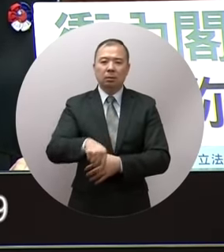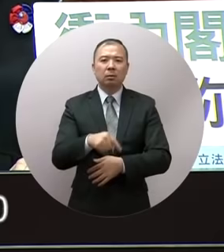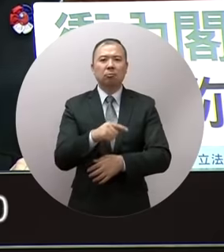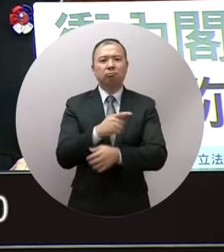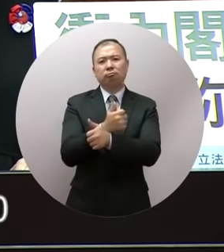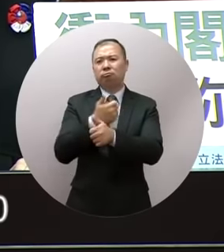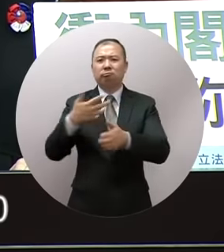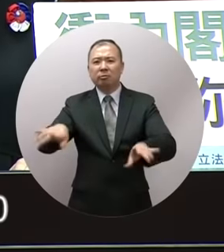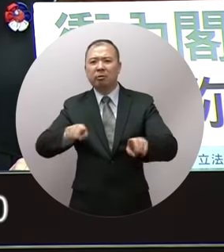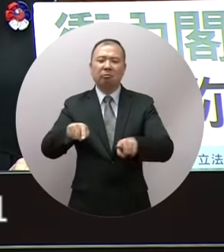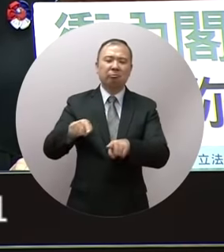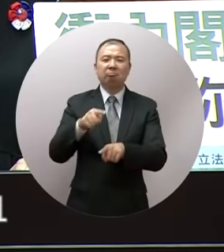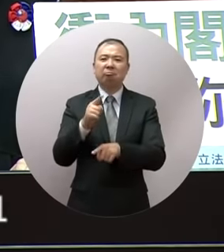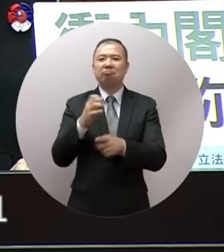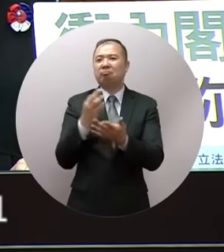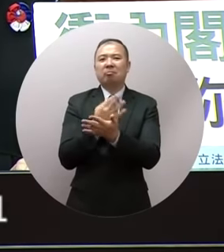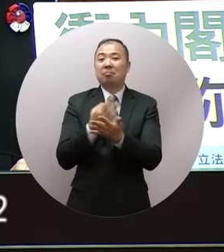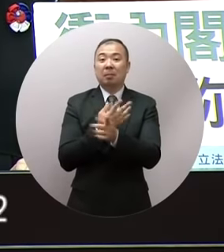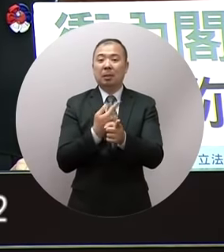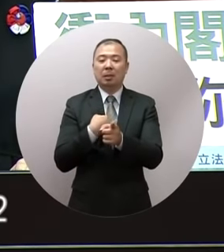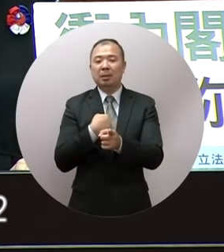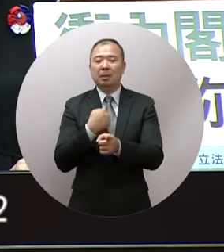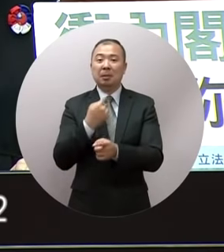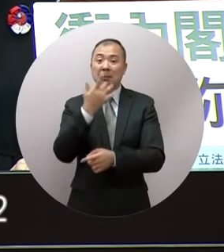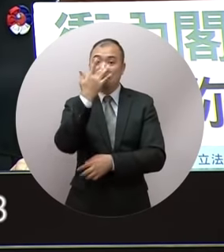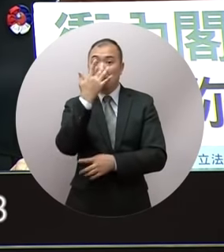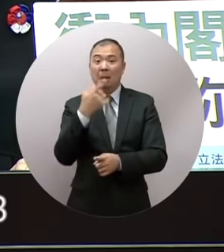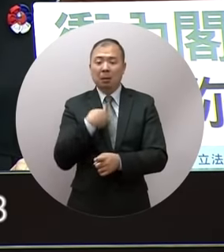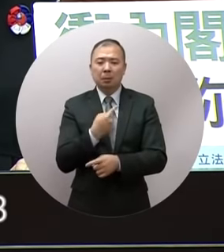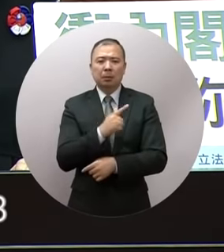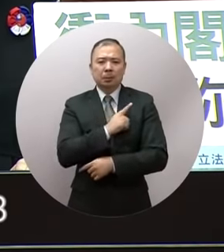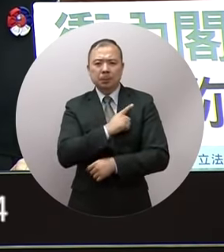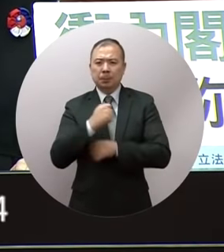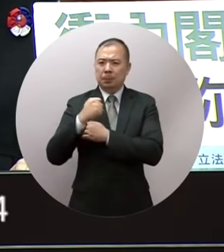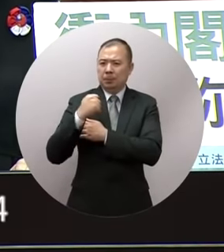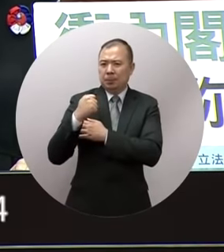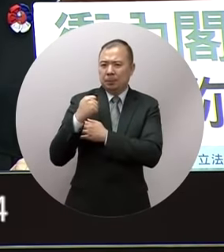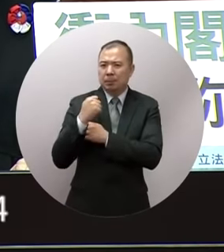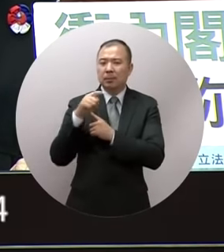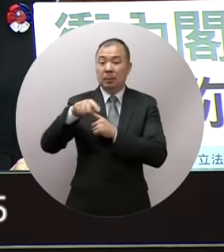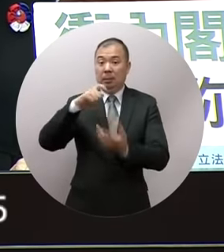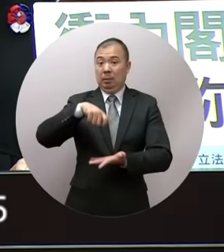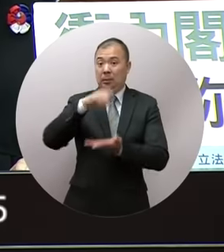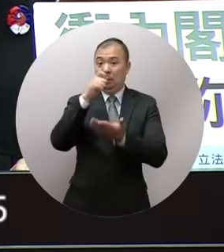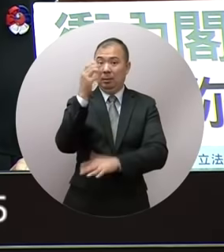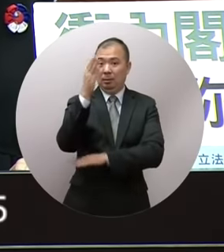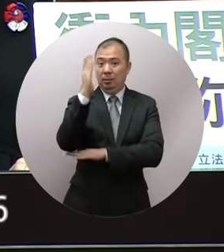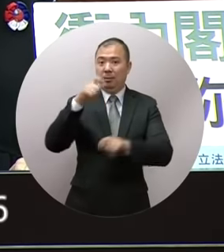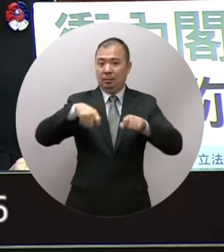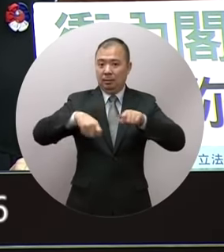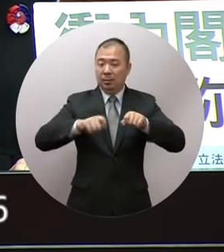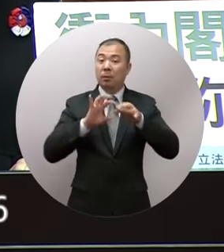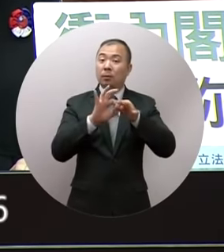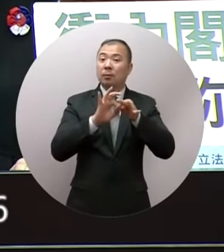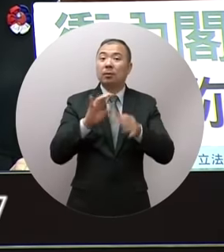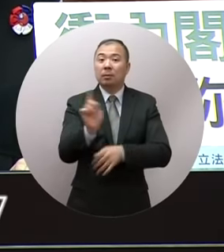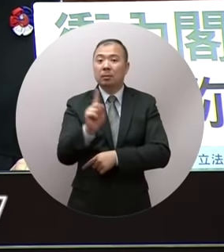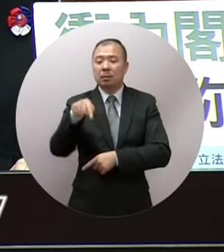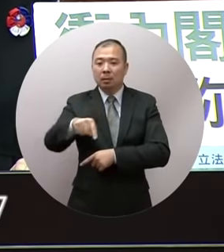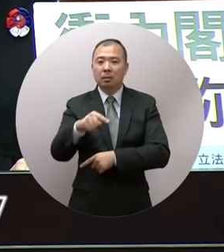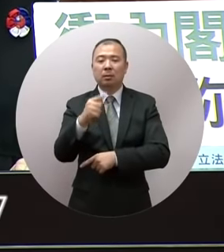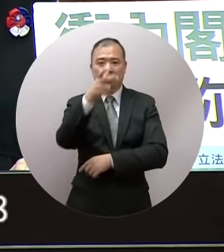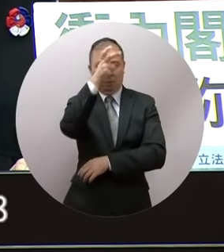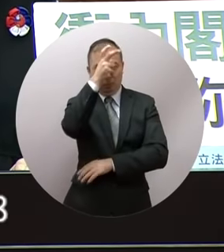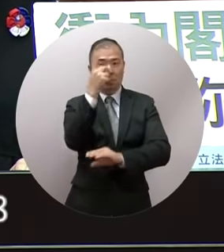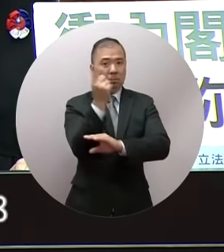啊，我很努力的去提出很多政策，都跟紧销人民